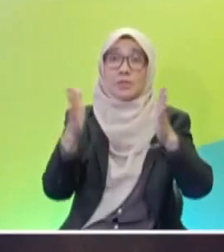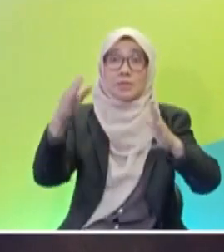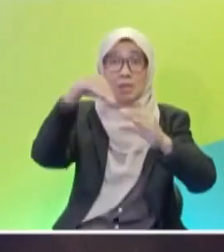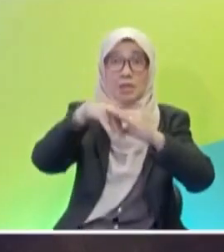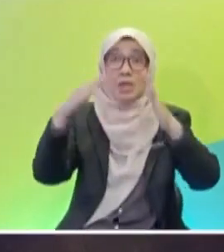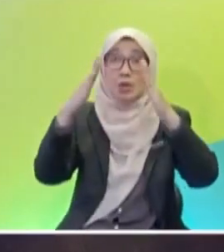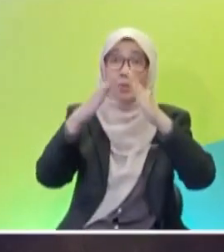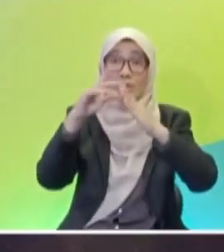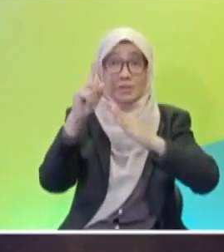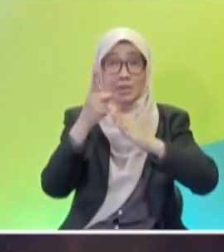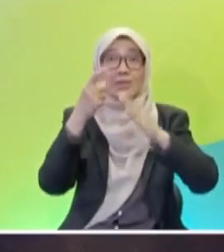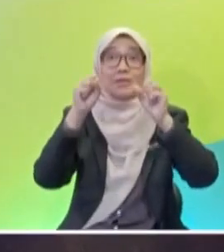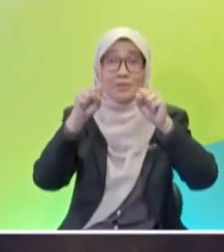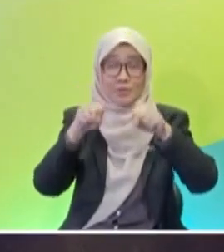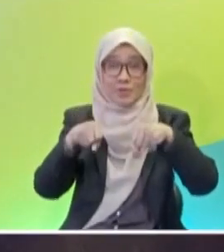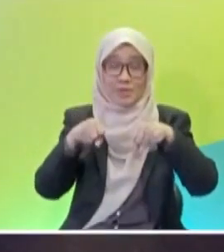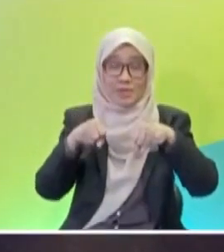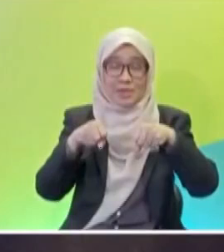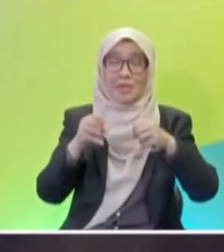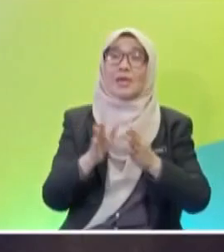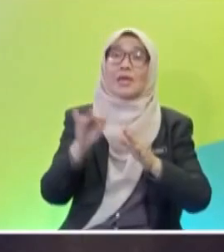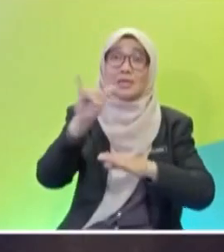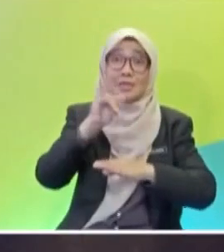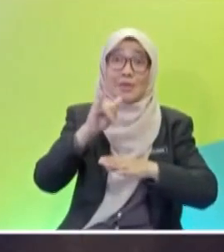pembully Oke Begitu juga dengan